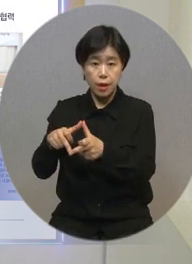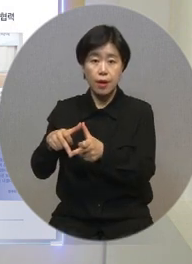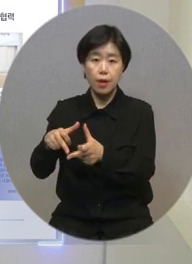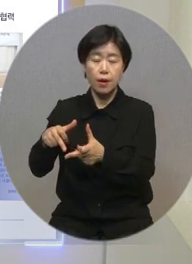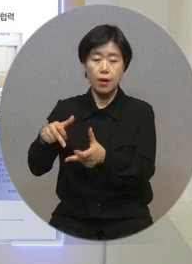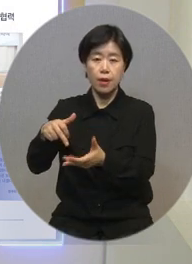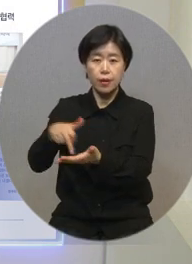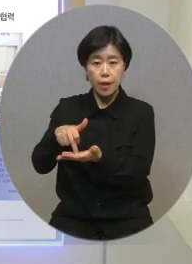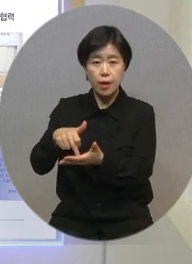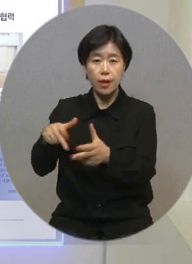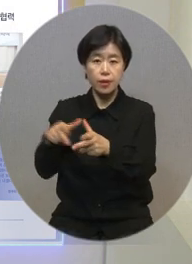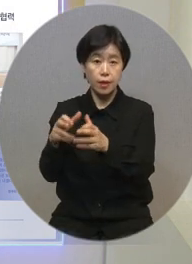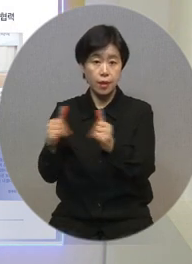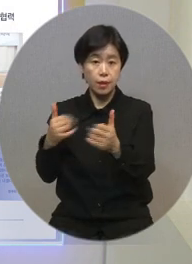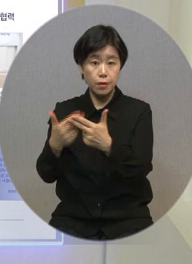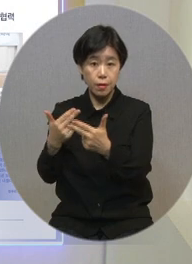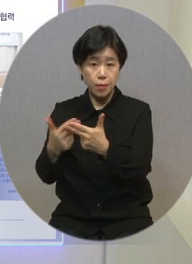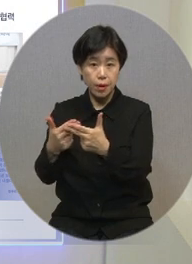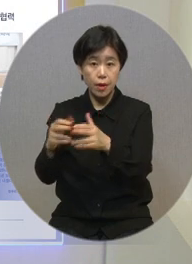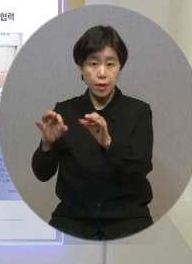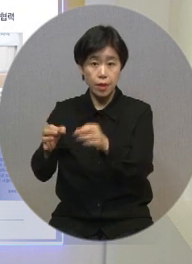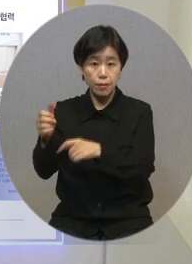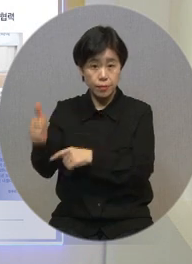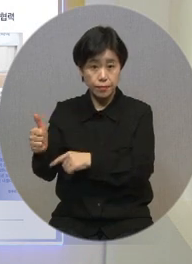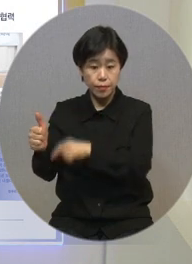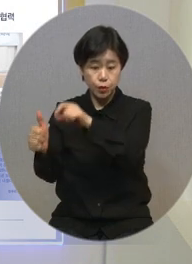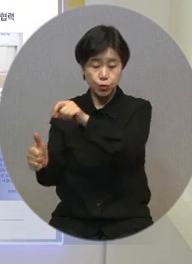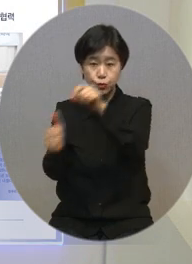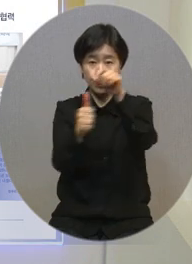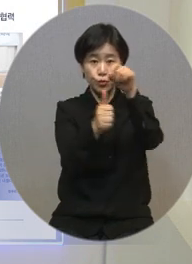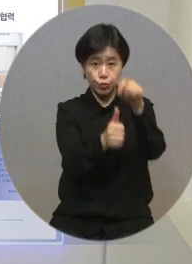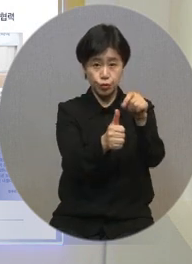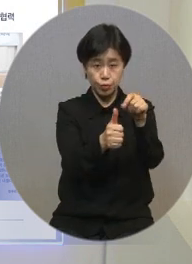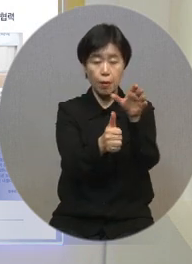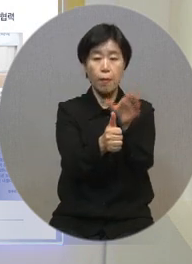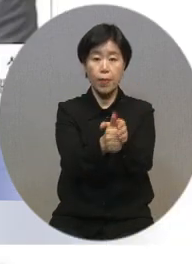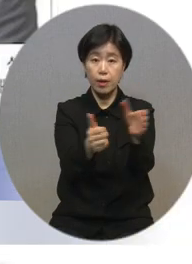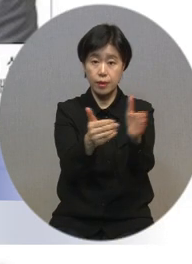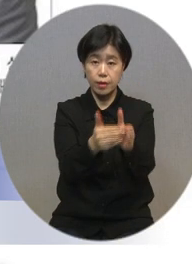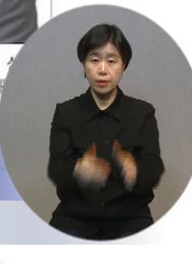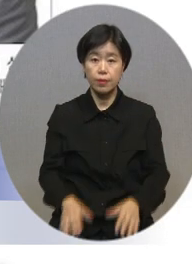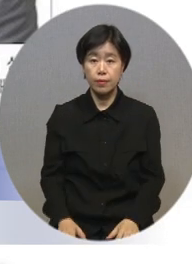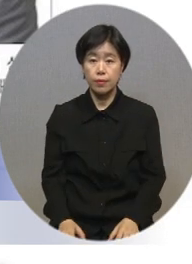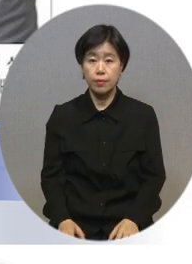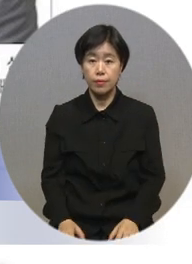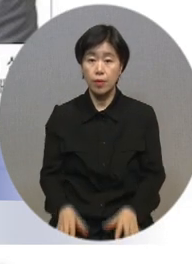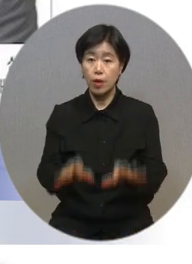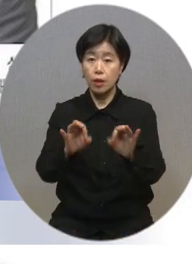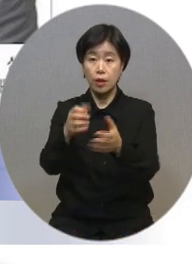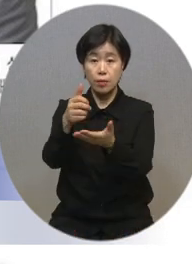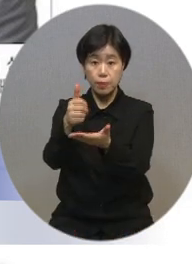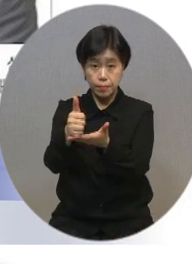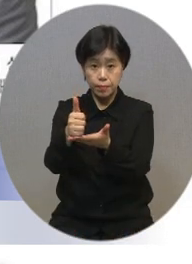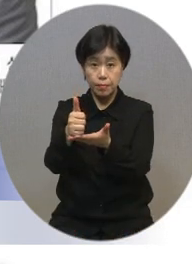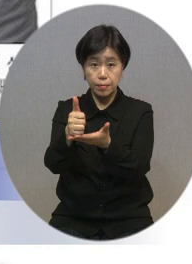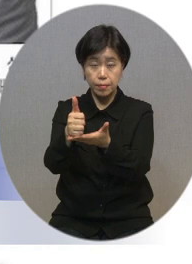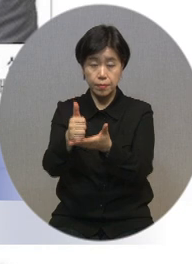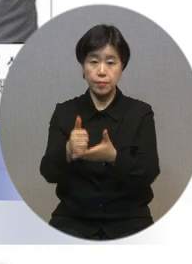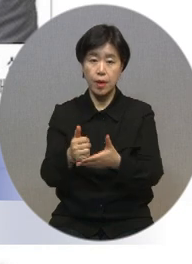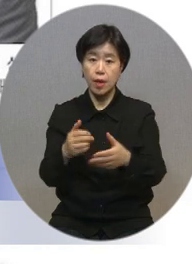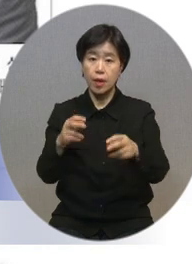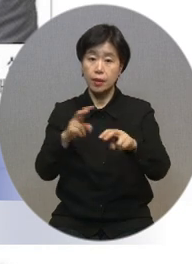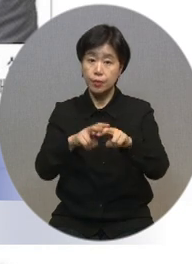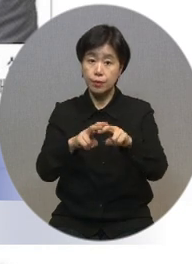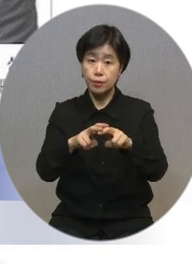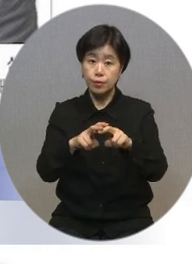중앙 회장을 제 13대 상임 대표로 추대했다 기사가 실렸습니다 김광한 상임 대표 인기는 오는